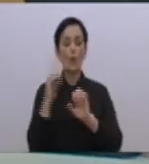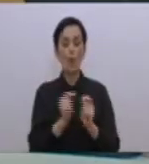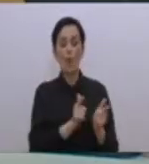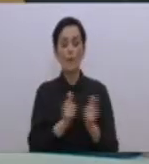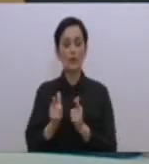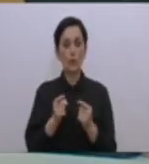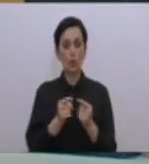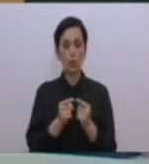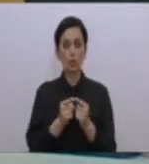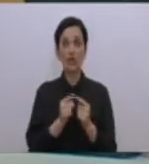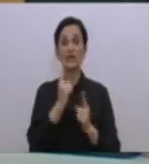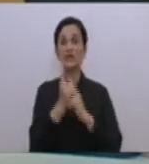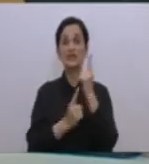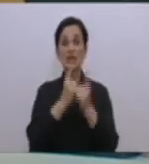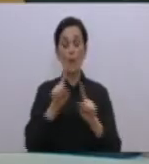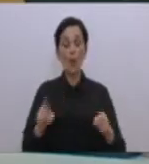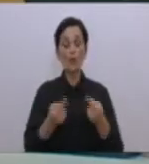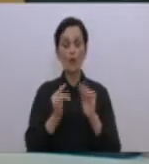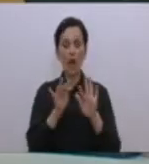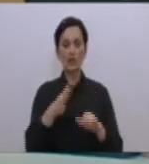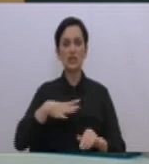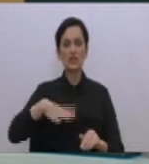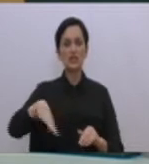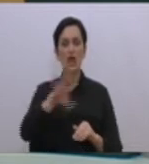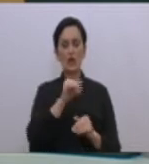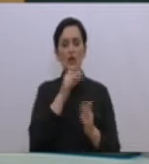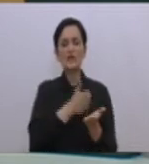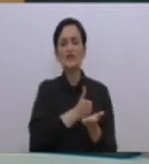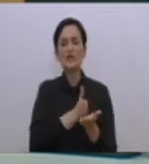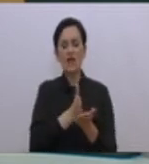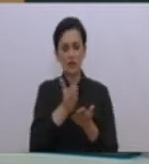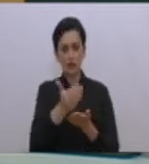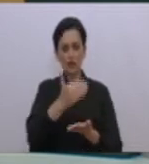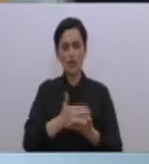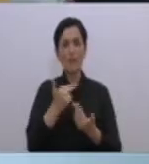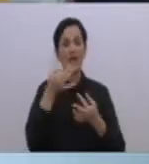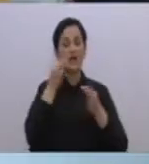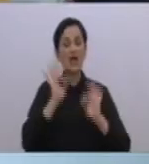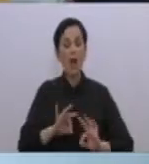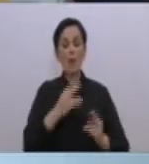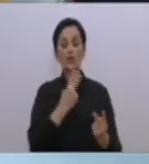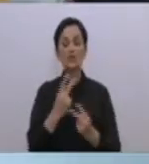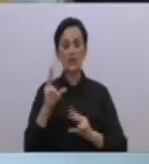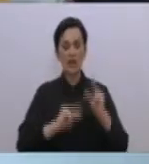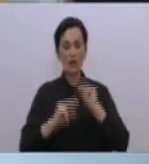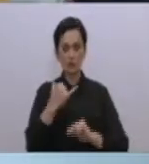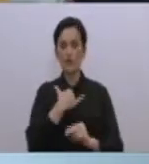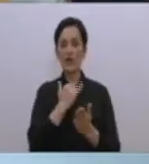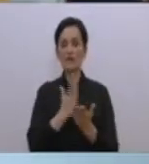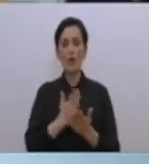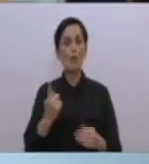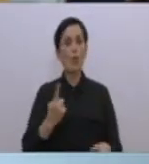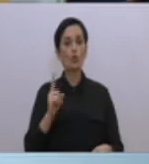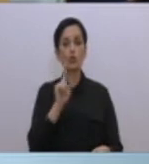კუთხით. Reformების განხორციელებაში საქართველოს განვლილი წლების შედეგების და გამოცდილების გათვალისწინებით გვაქვს მოლოდინი,